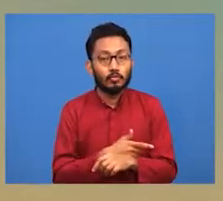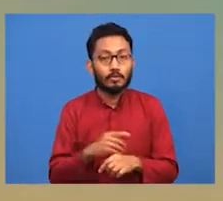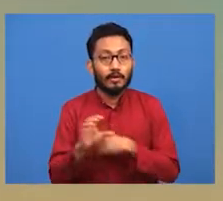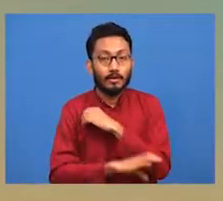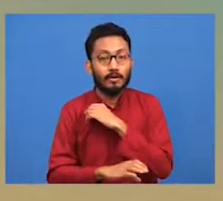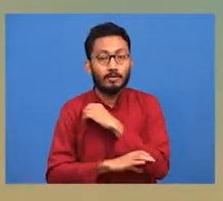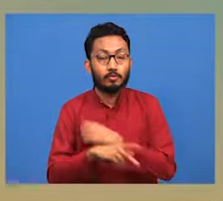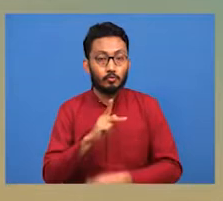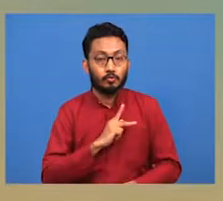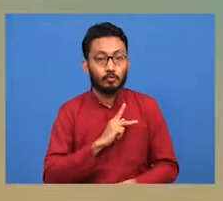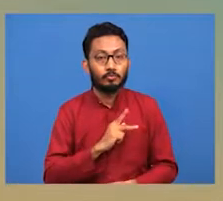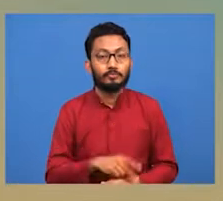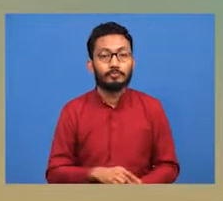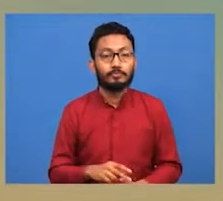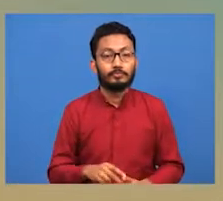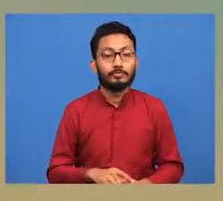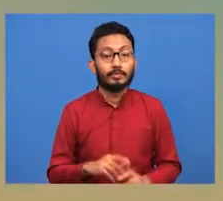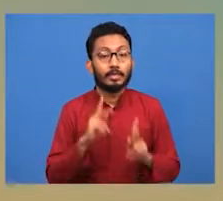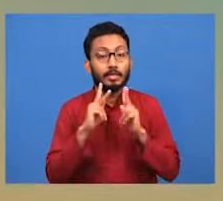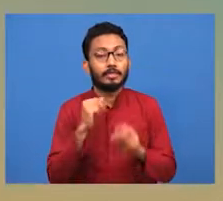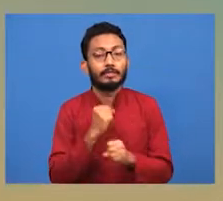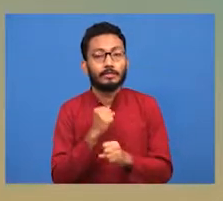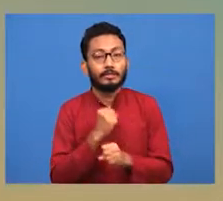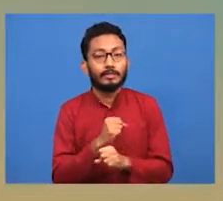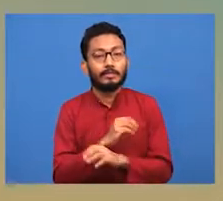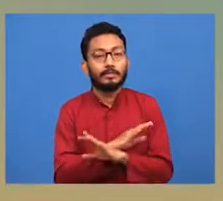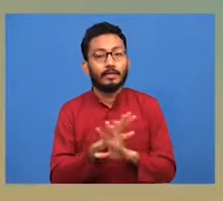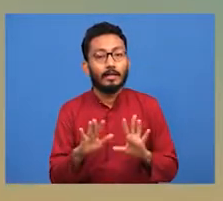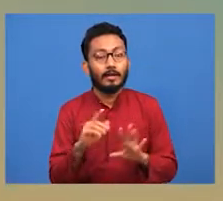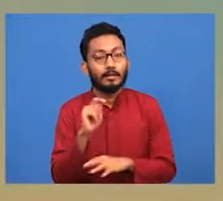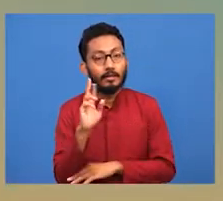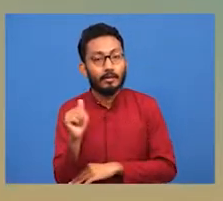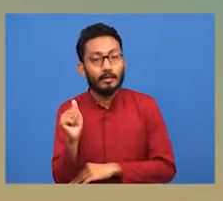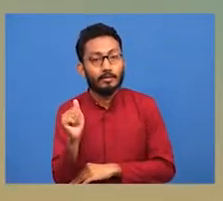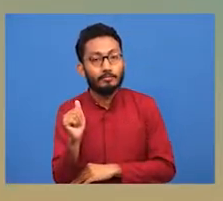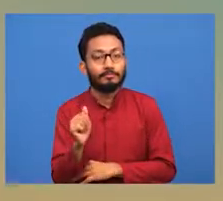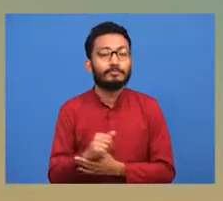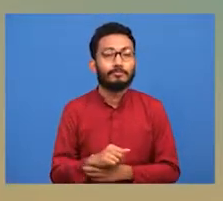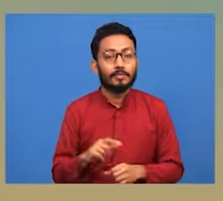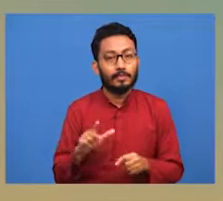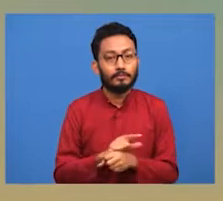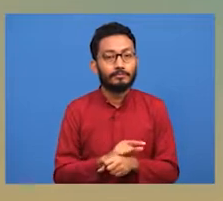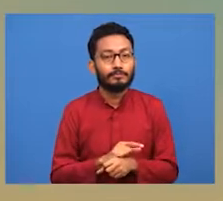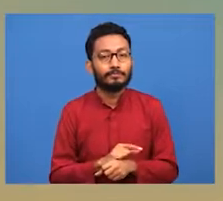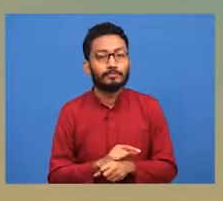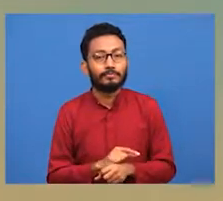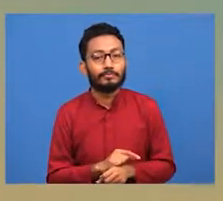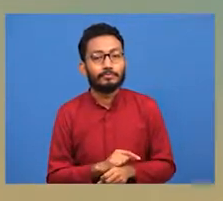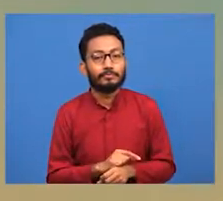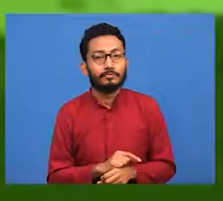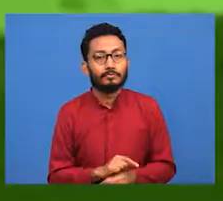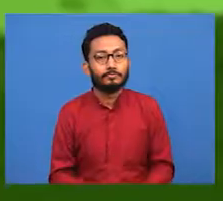kerja aktif tak transitif kedua ini disusuli dengan kata adjektif tegak untuk menyempurnakan ayat.